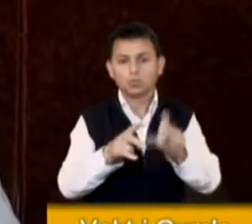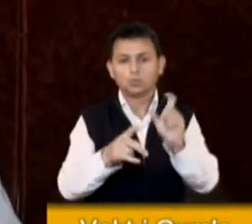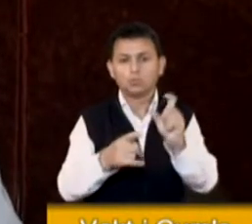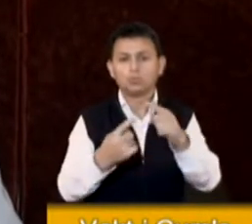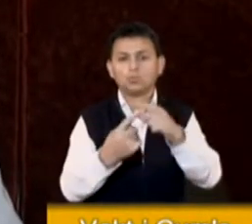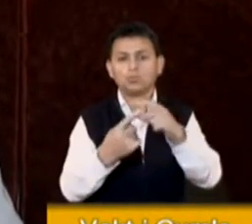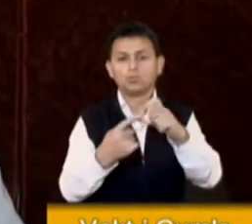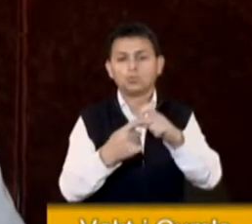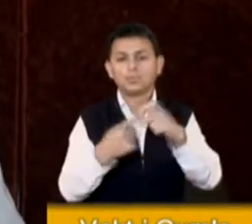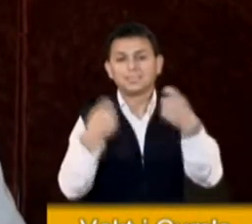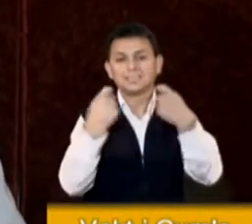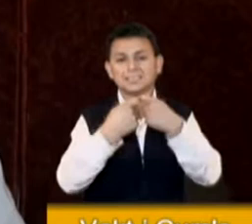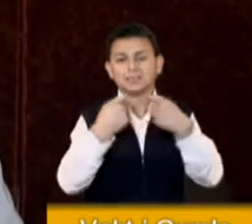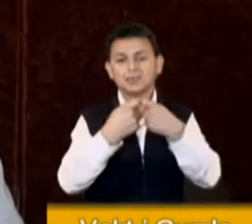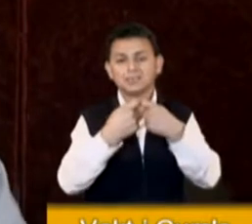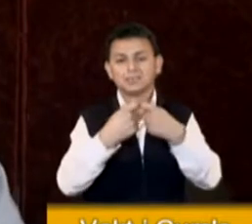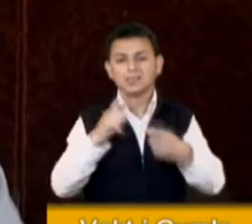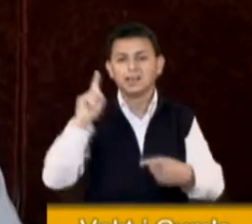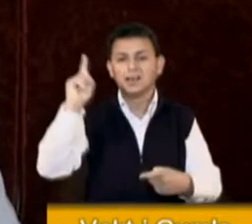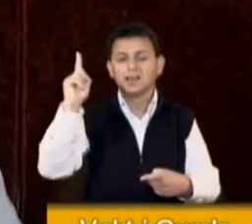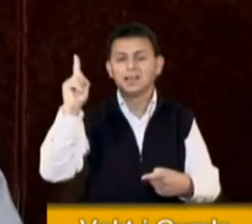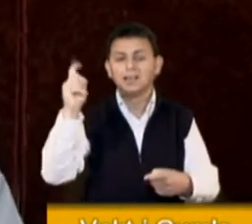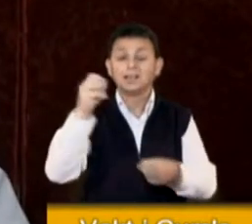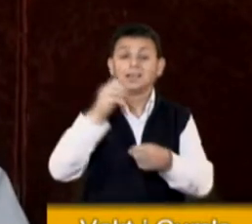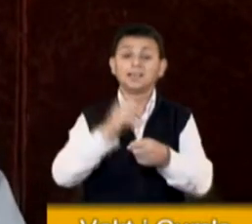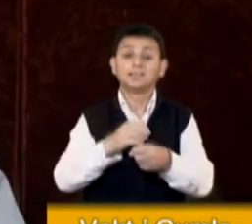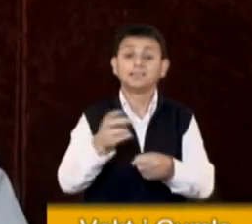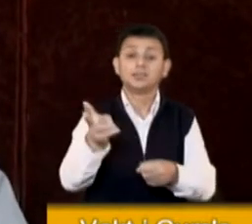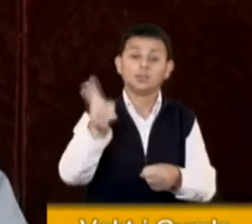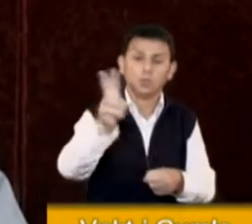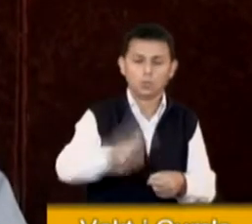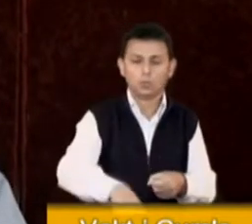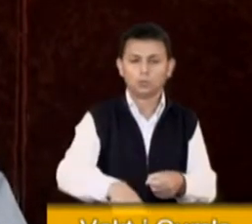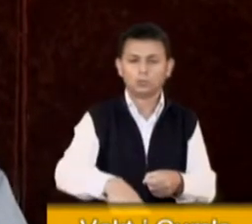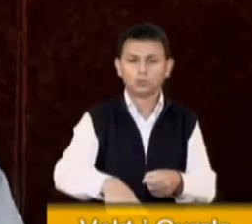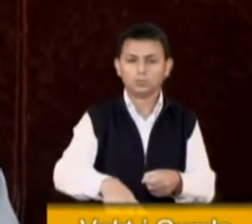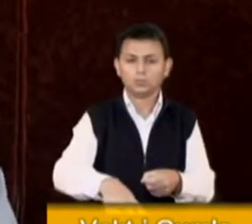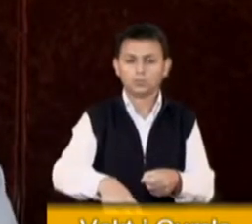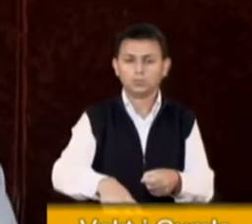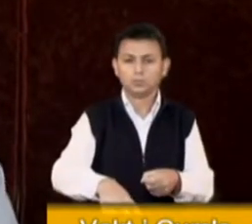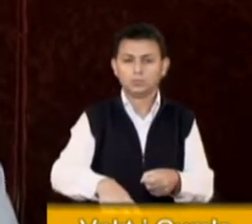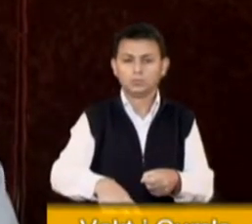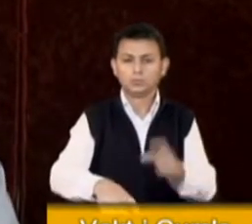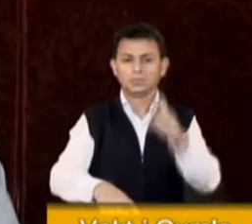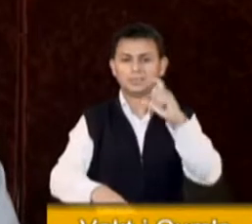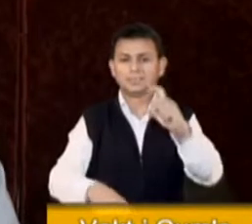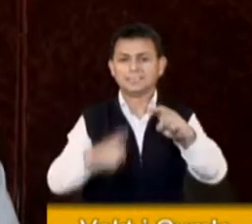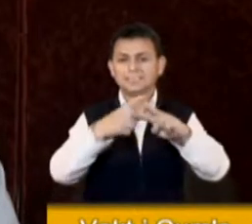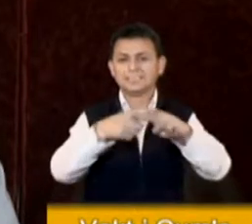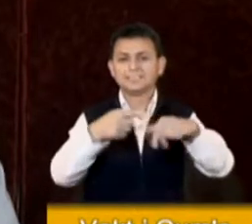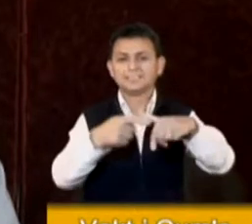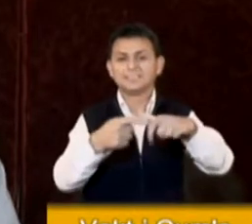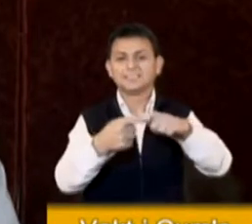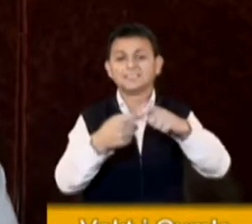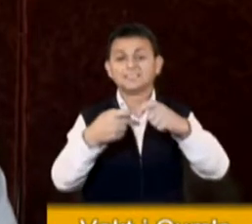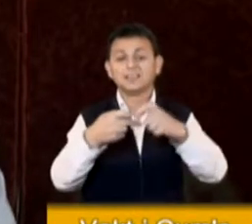şehit olmuştu. Muhterem müminler, hani iki kolu da kesiliyor ehli küfür